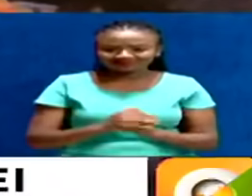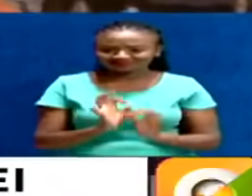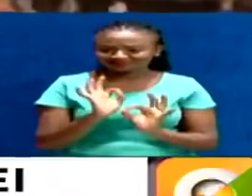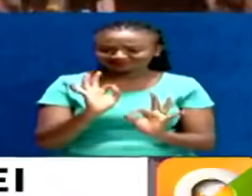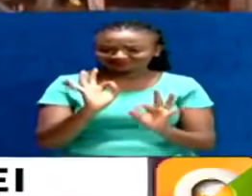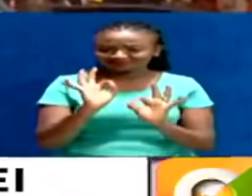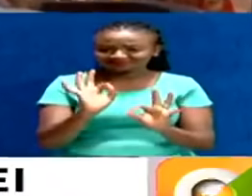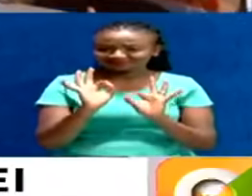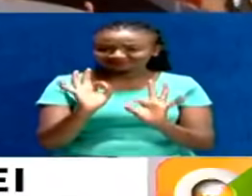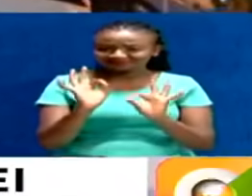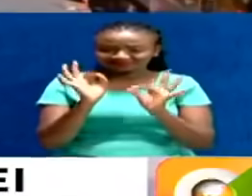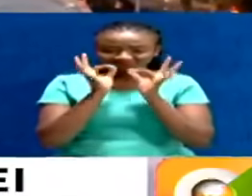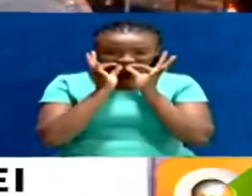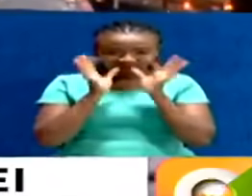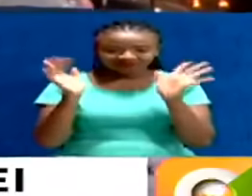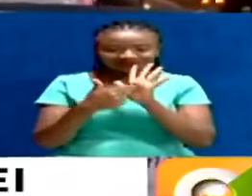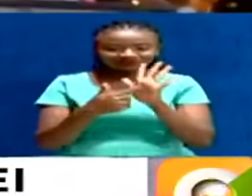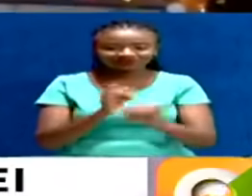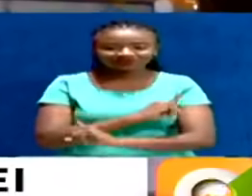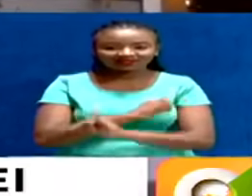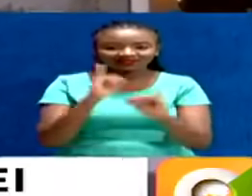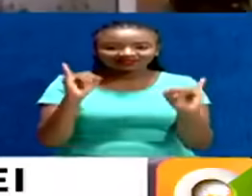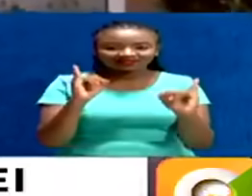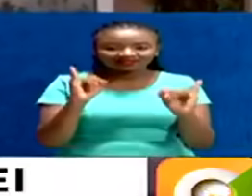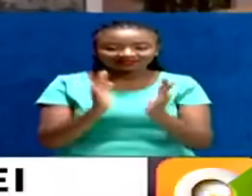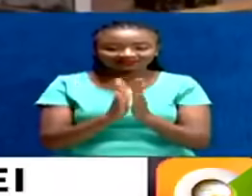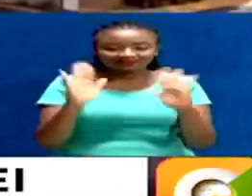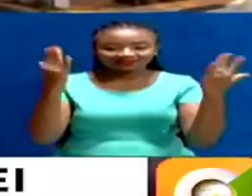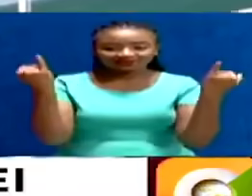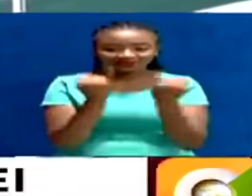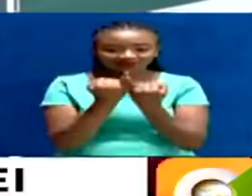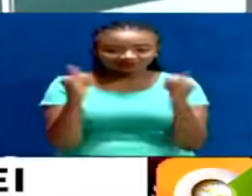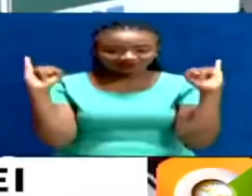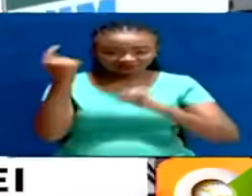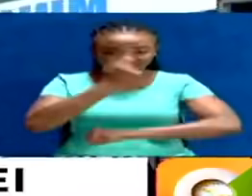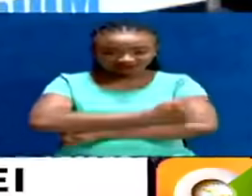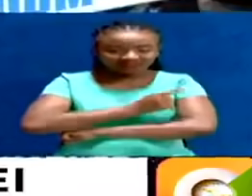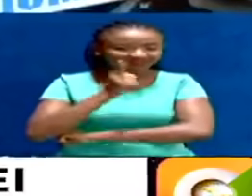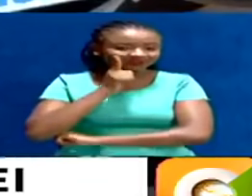kumepambwa kukawa maridadi, ishara tosha kuwa sherehe za Madaraka Day ni kesho.